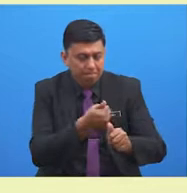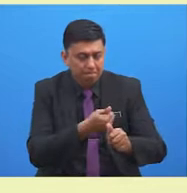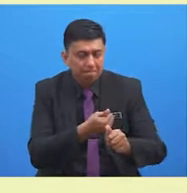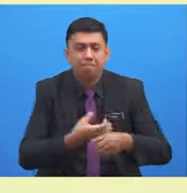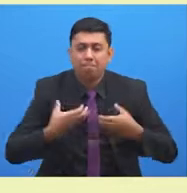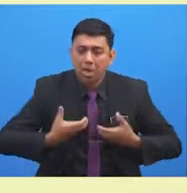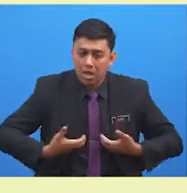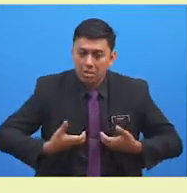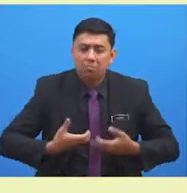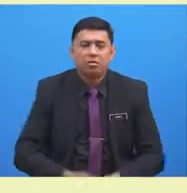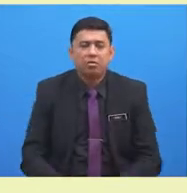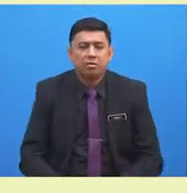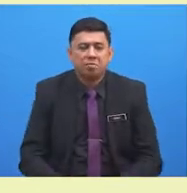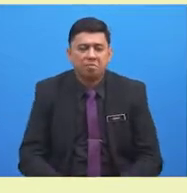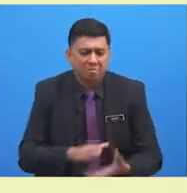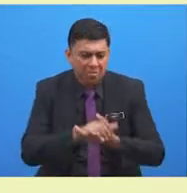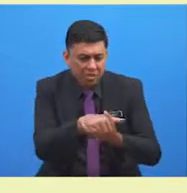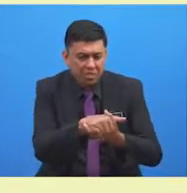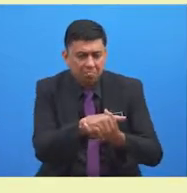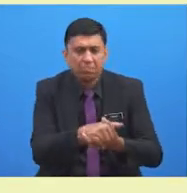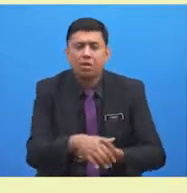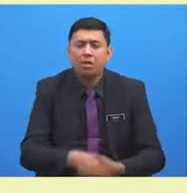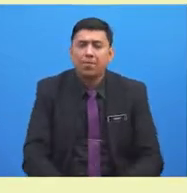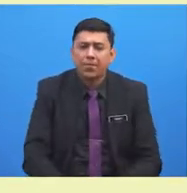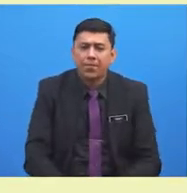dilapisi oleh membran licin yang dipanggil pleura.